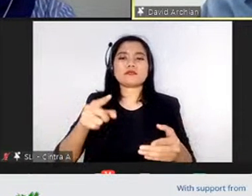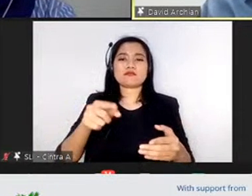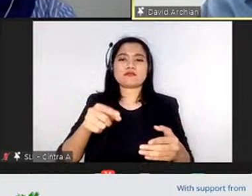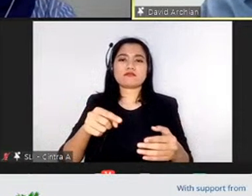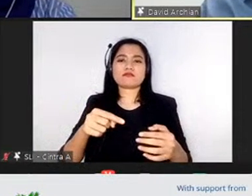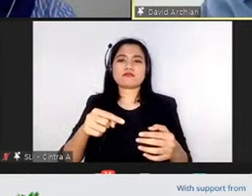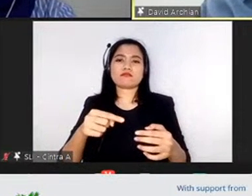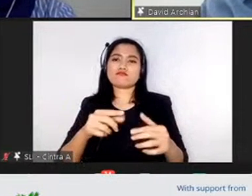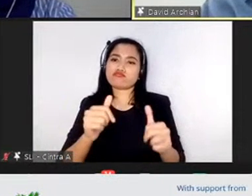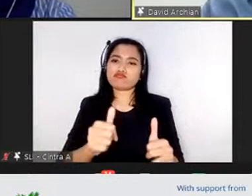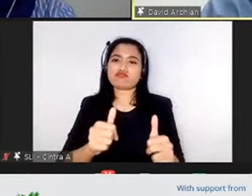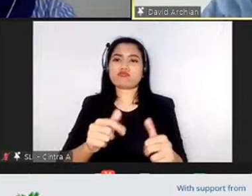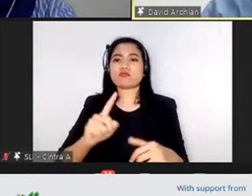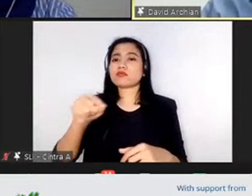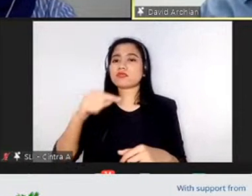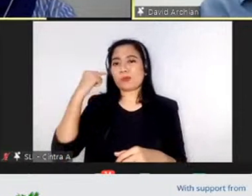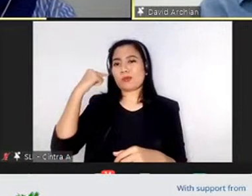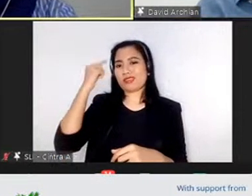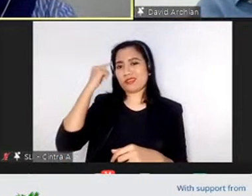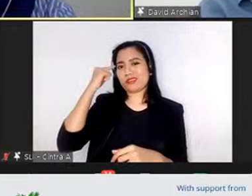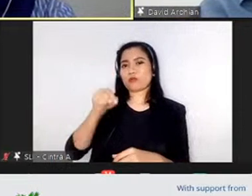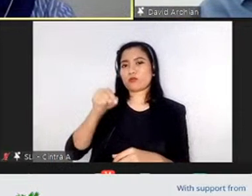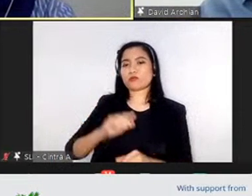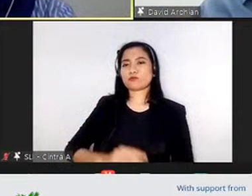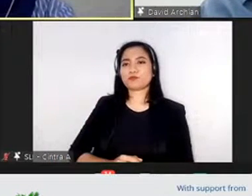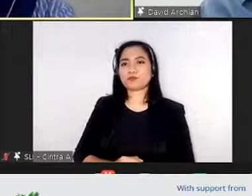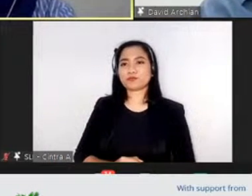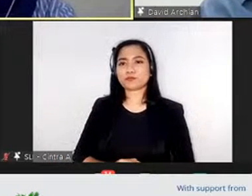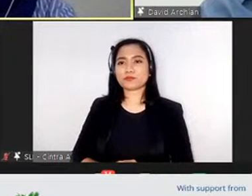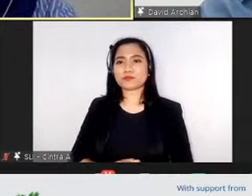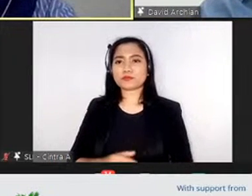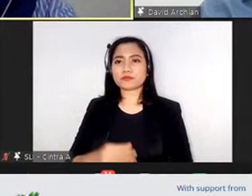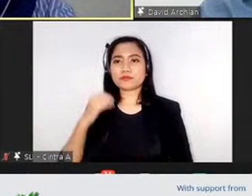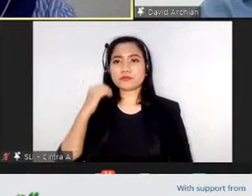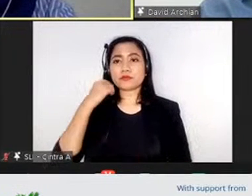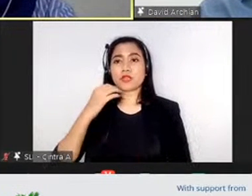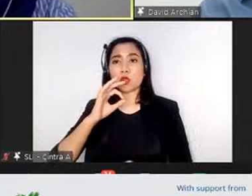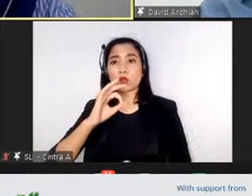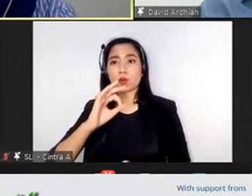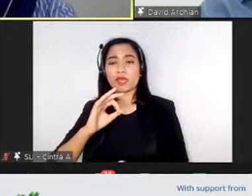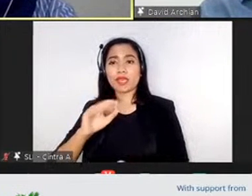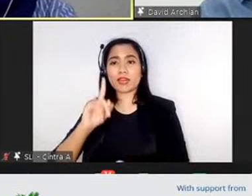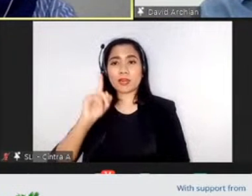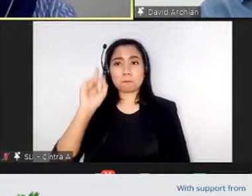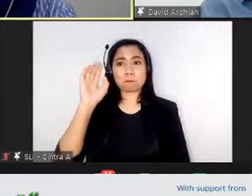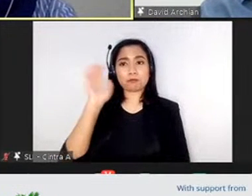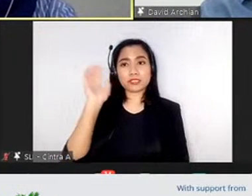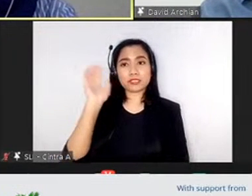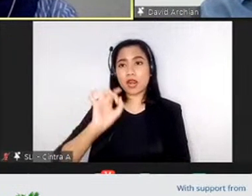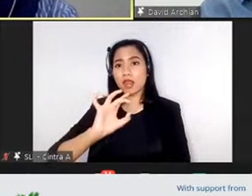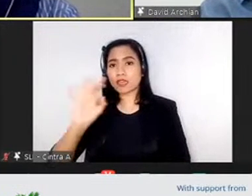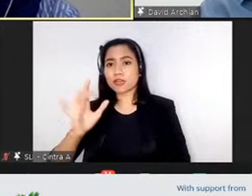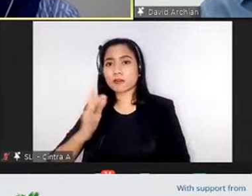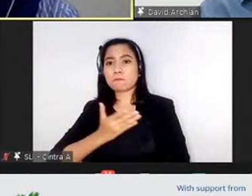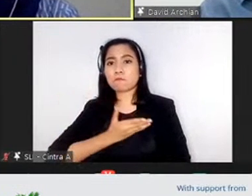mbak yang B saya ba Baik terima kasih banyak bang David Apakah pembicara lain ada ingin ada ada yang ingin menambahkan juga